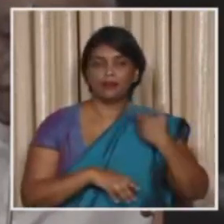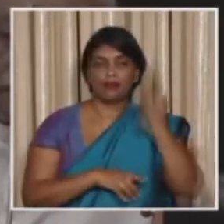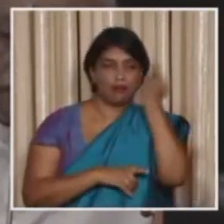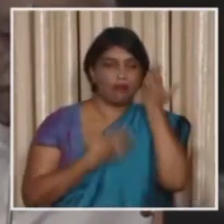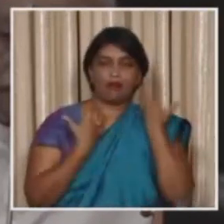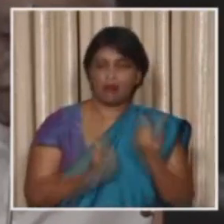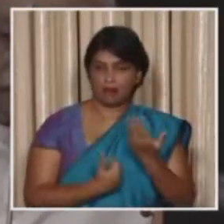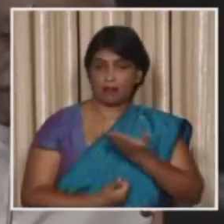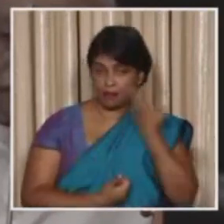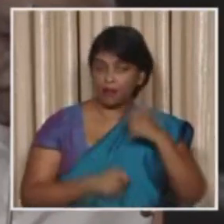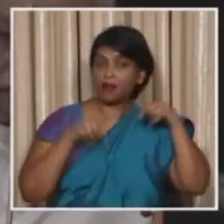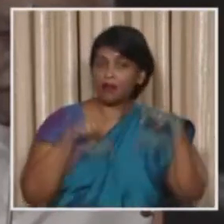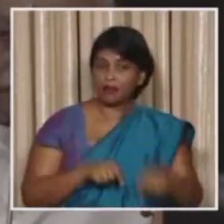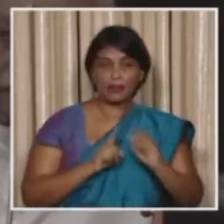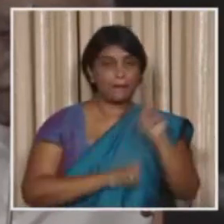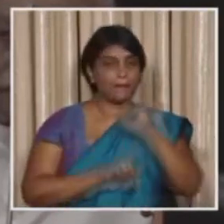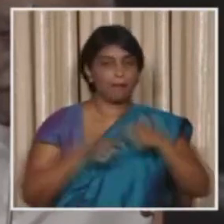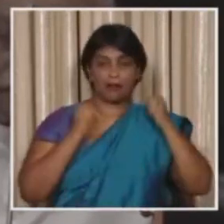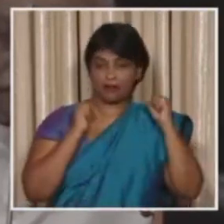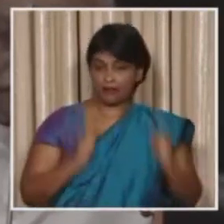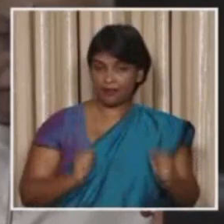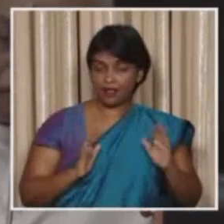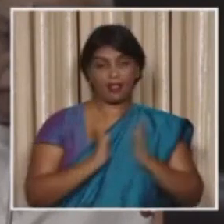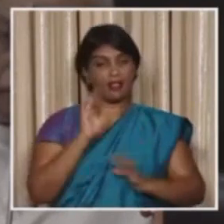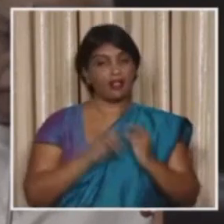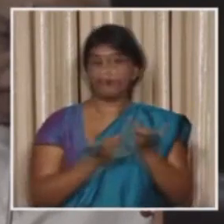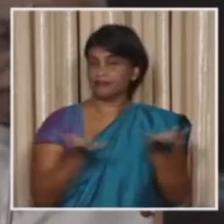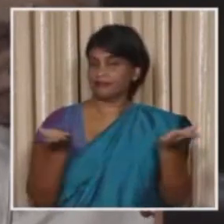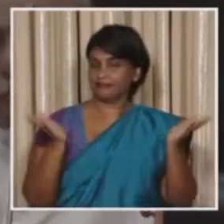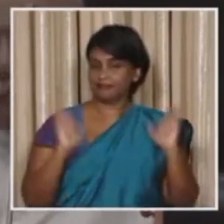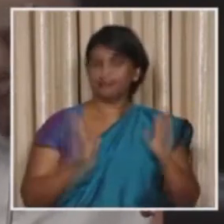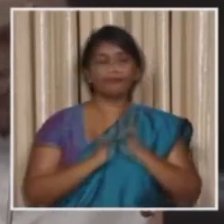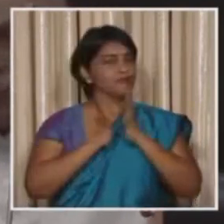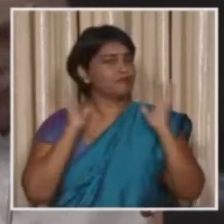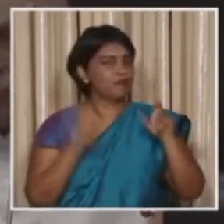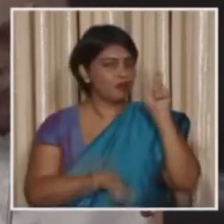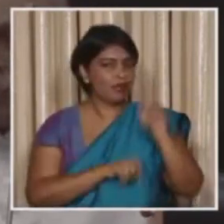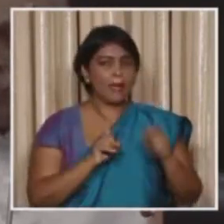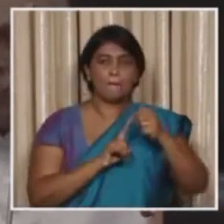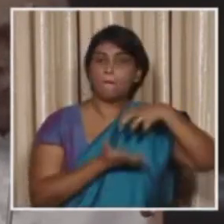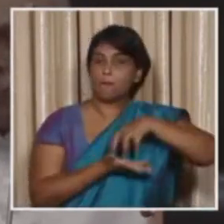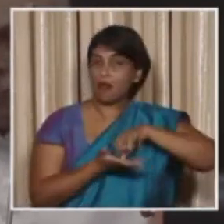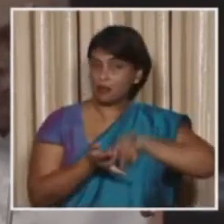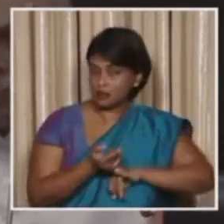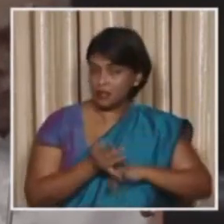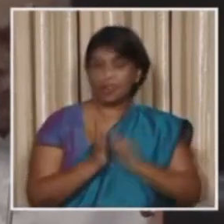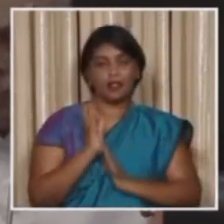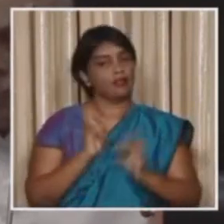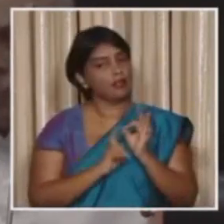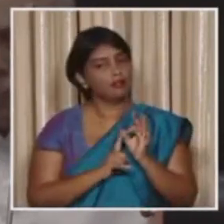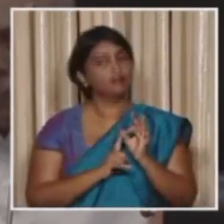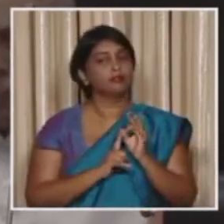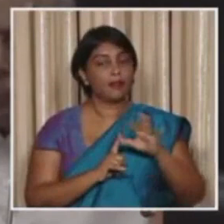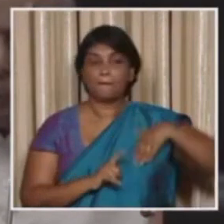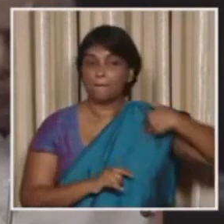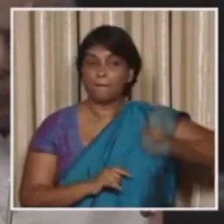ගන්න පුළුවන්. අද මේ සභාවේ වාඩි වී සිටින මැති ඇමතිතුරුන් අතර සැලකිය යුතු පිරිසක් පළාත් සභාවල මන්ත්‍රී ධුරයේ සිට මහ